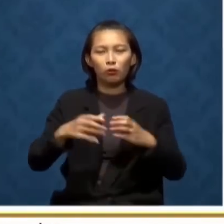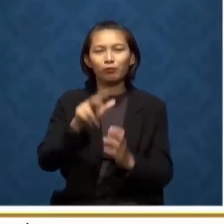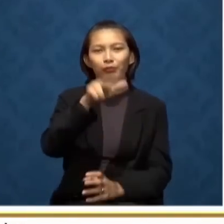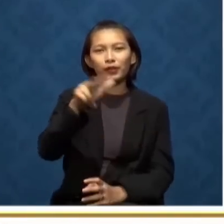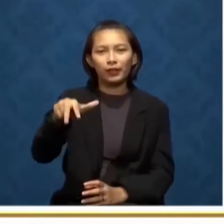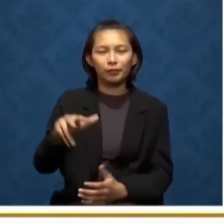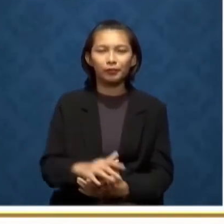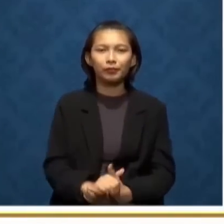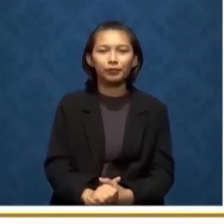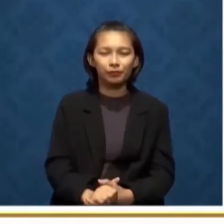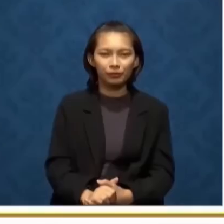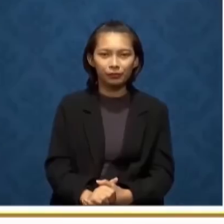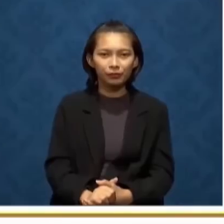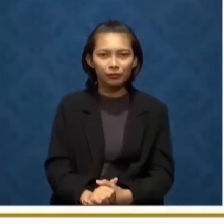ไทย